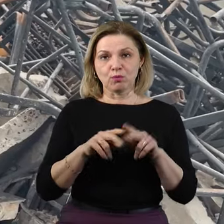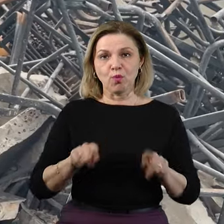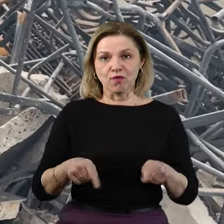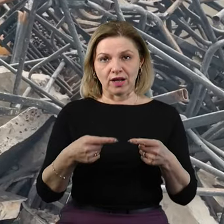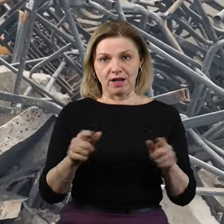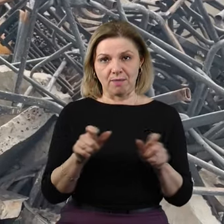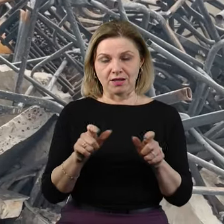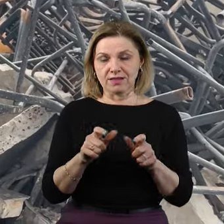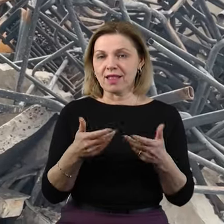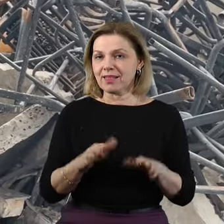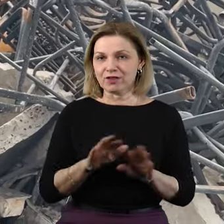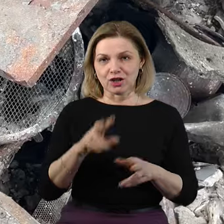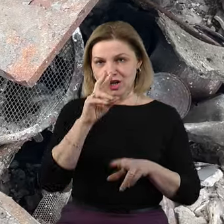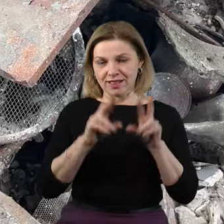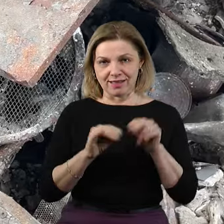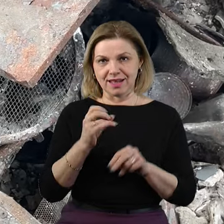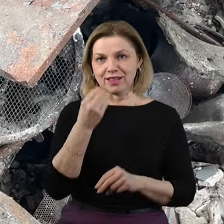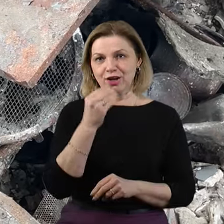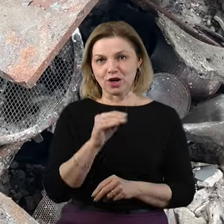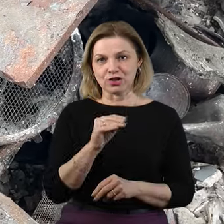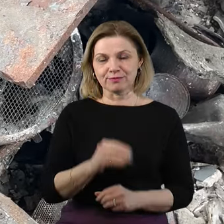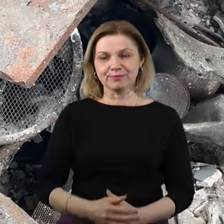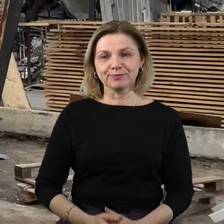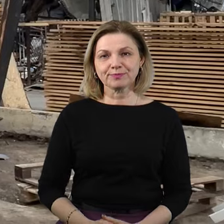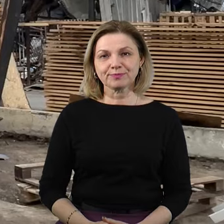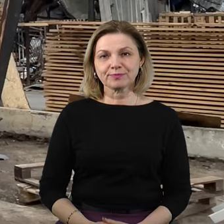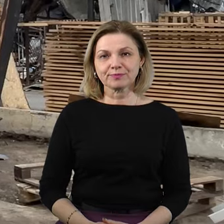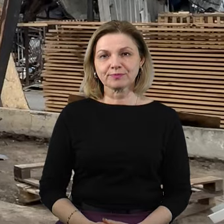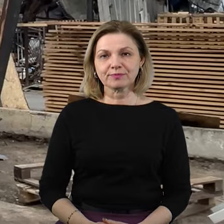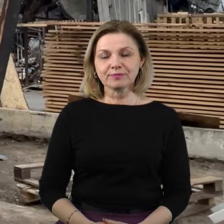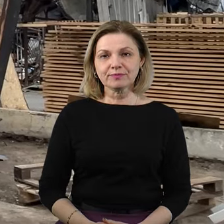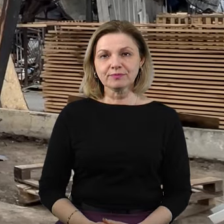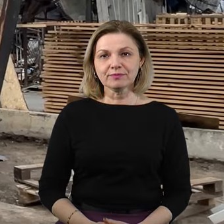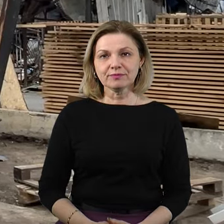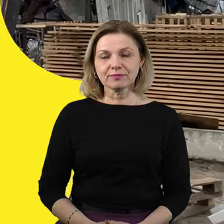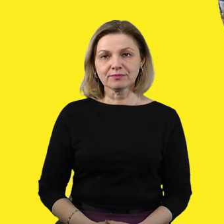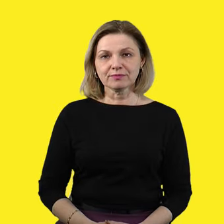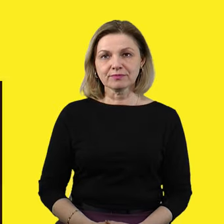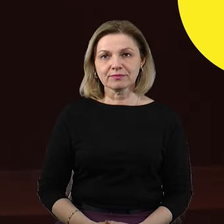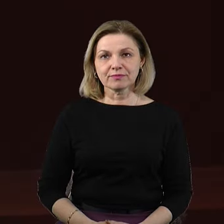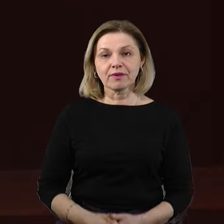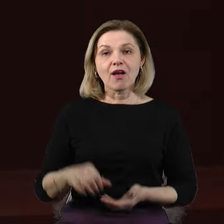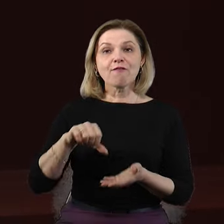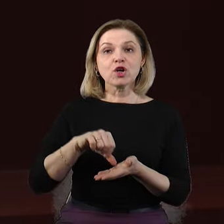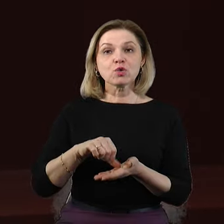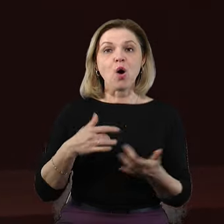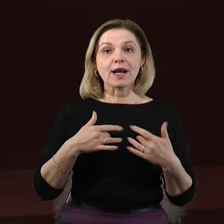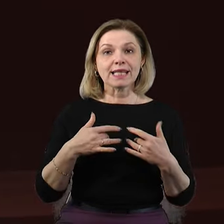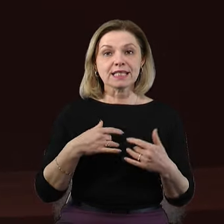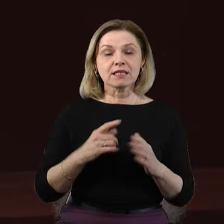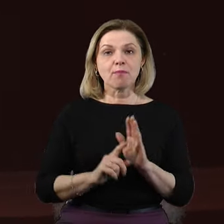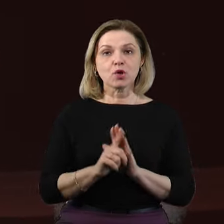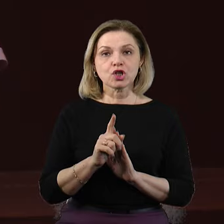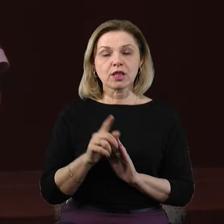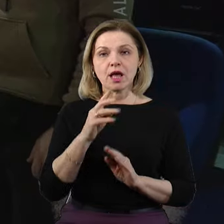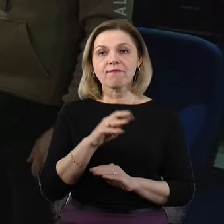каже не втрачає Надії на краще Назарій робаняк суспільні новини миколаївщина виступ артисти розпочали